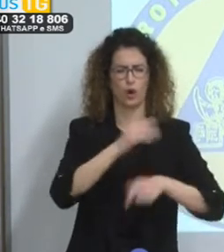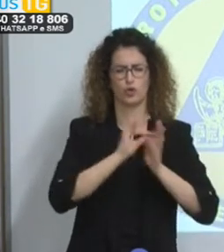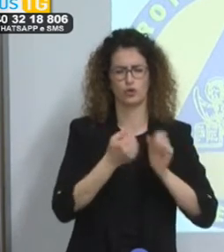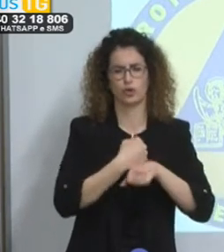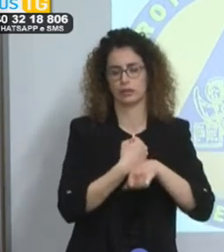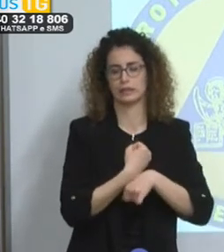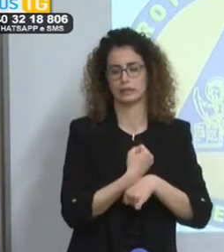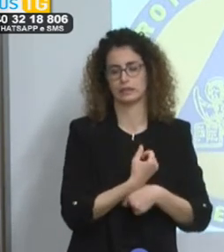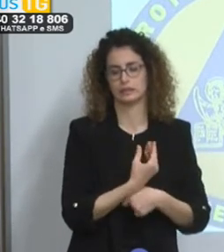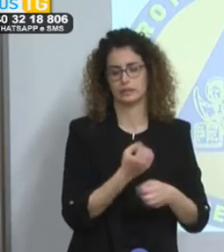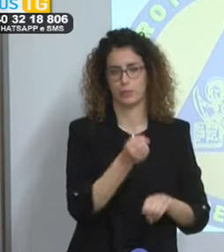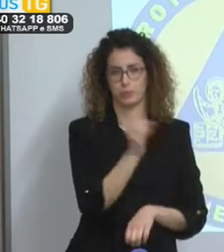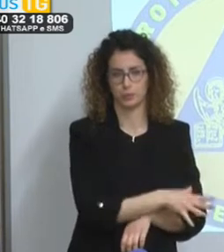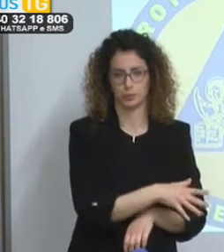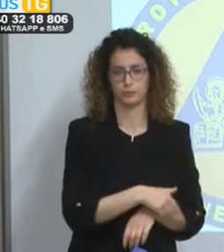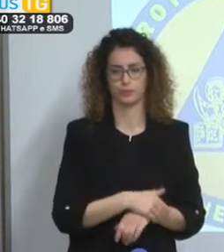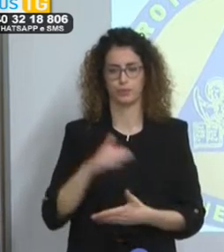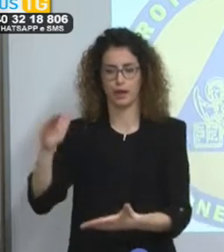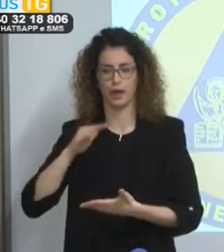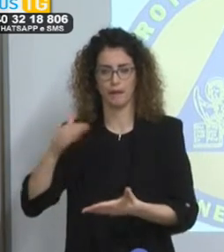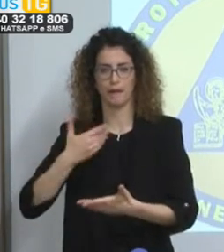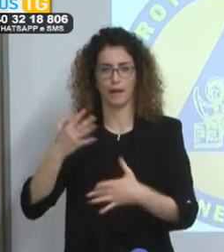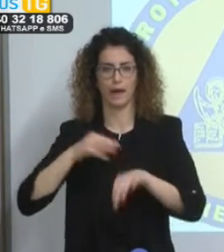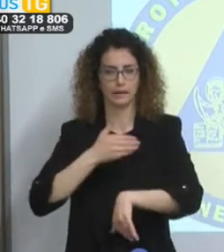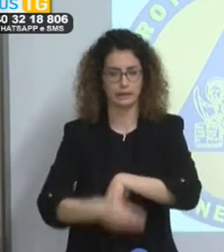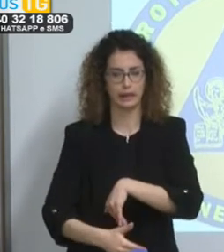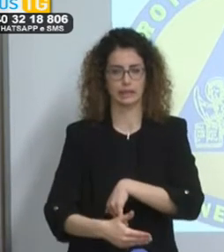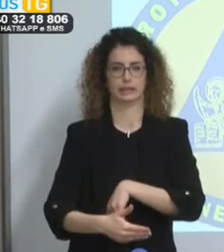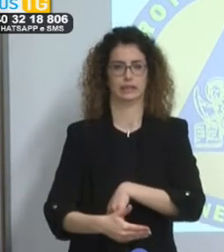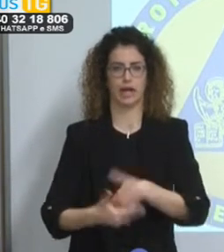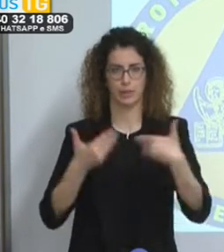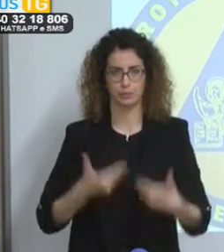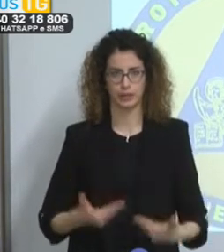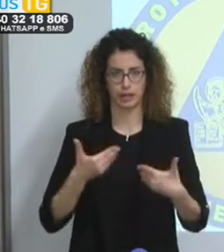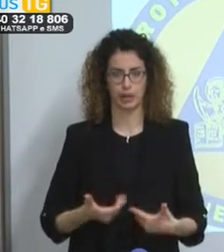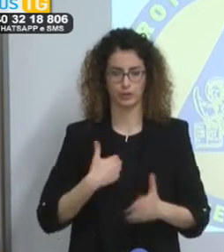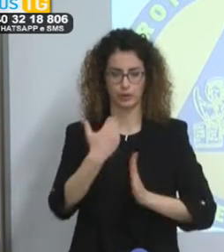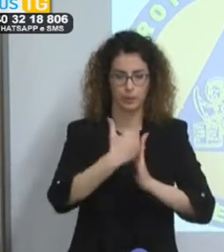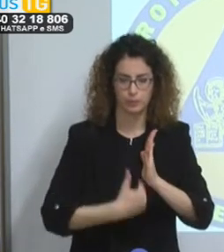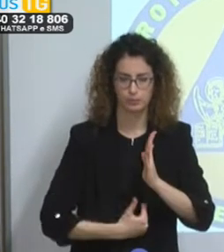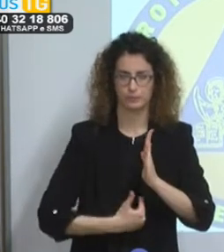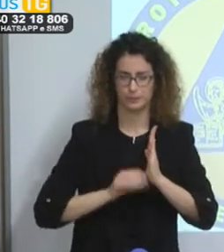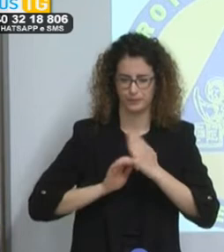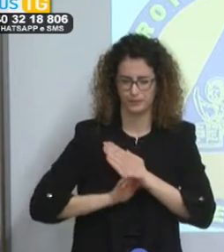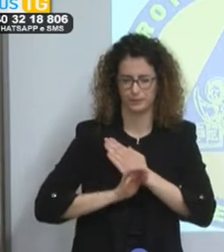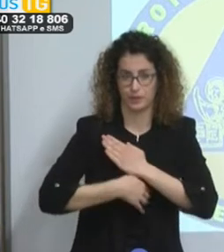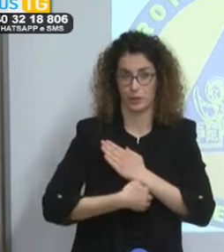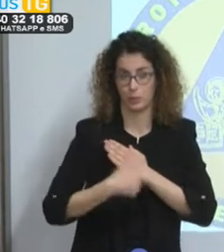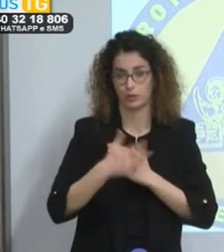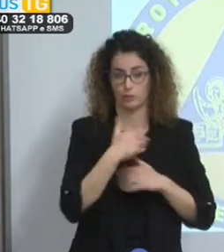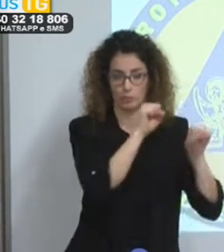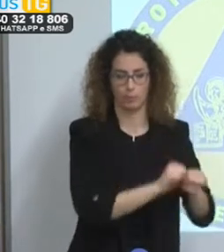i ritardi nelle consegne comunque pesano, perché noi abbiamo una programmazione che è tiratissima perché vogliamo non aver